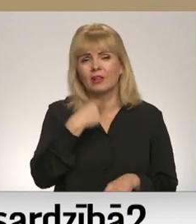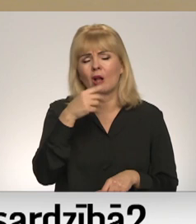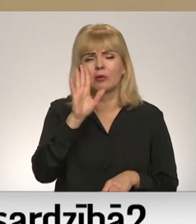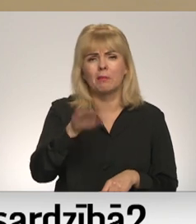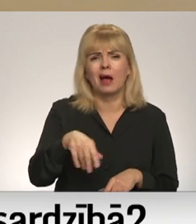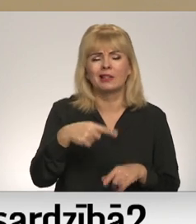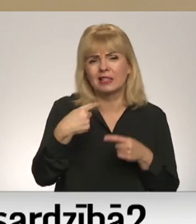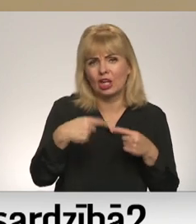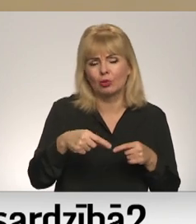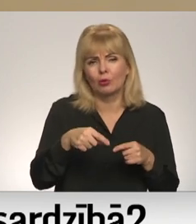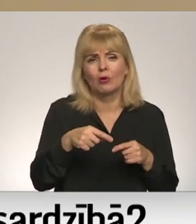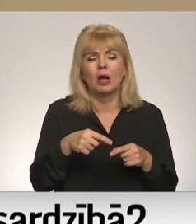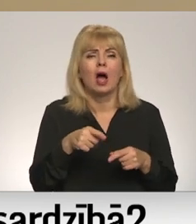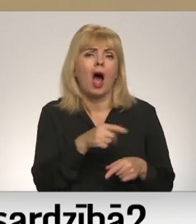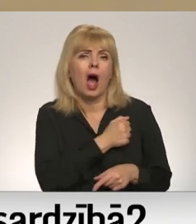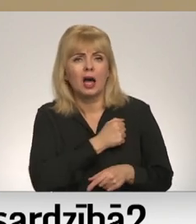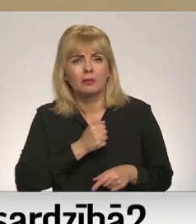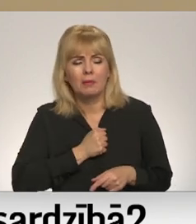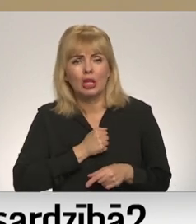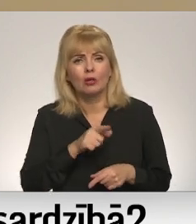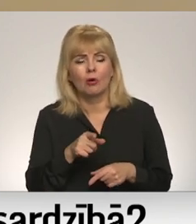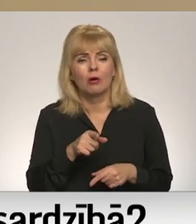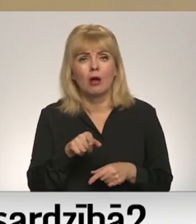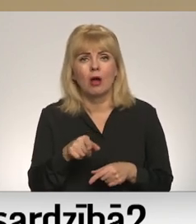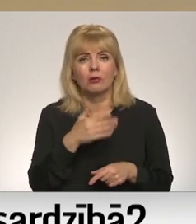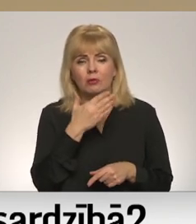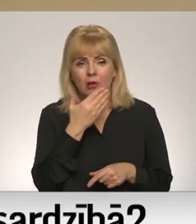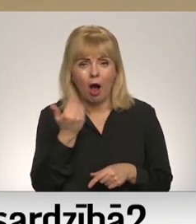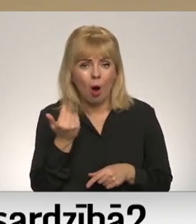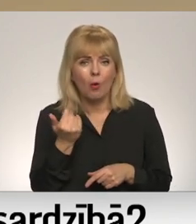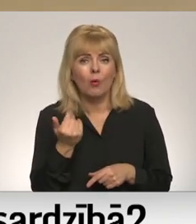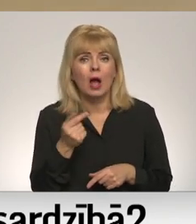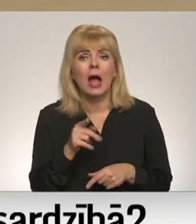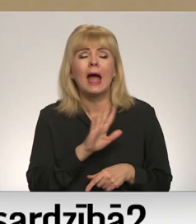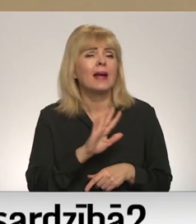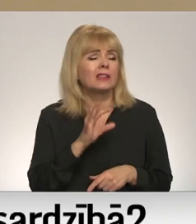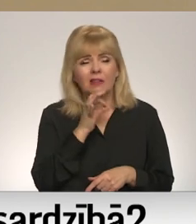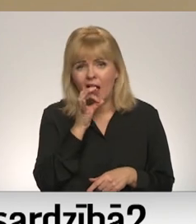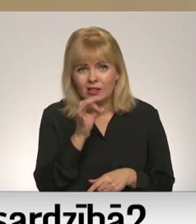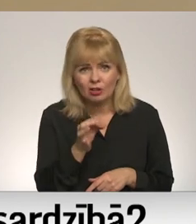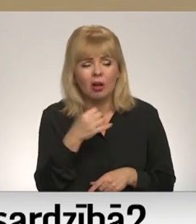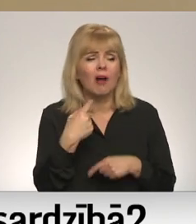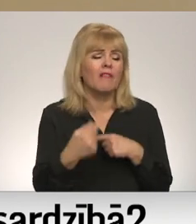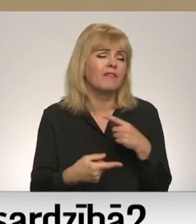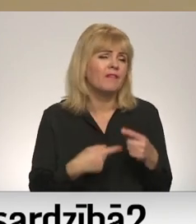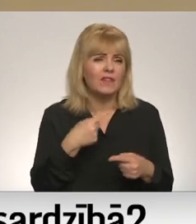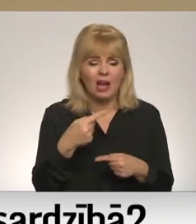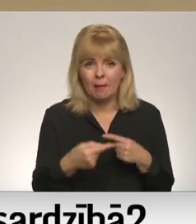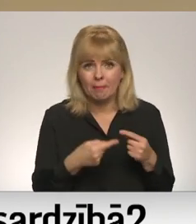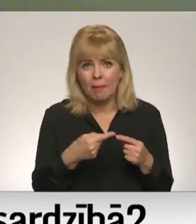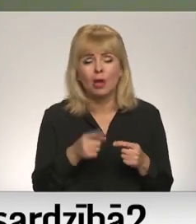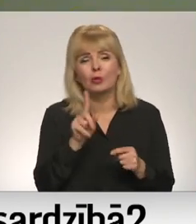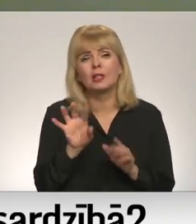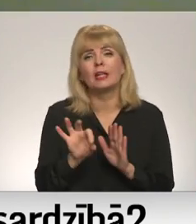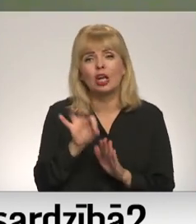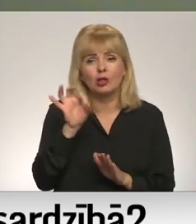vai armiju vai kaut ko citu? Bet nav tā, ka viņi nav pat... Nē, es nesaku, ka vienmēr ir